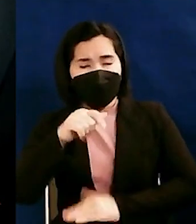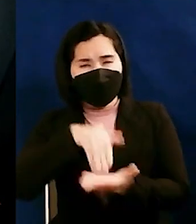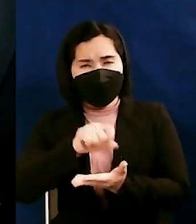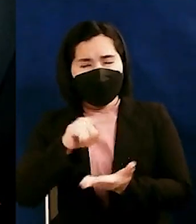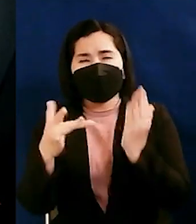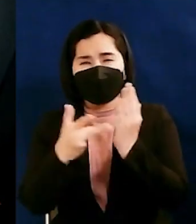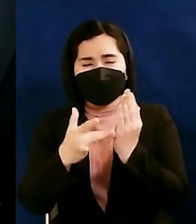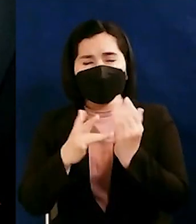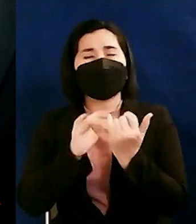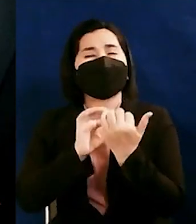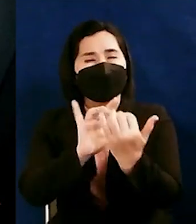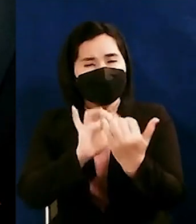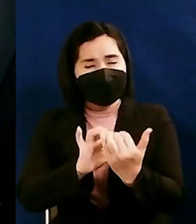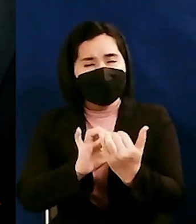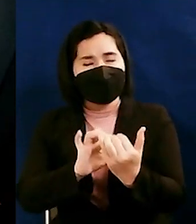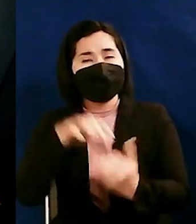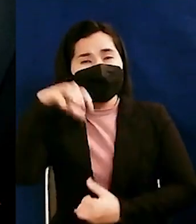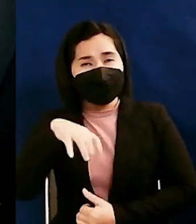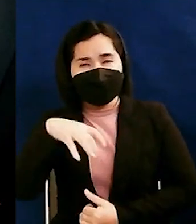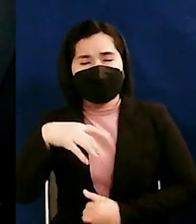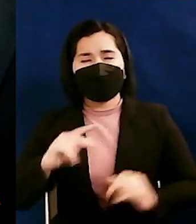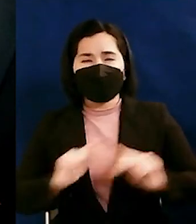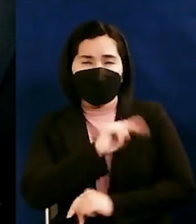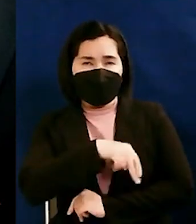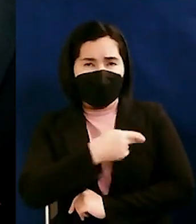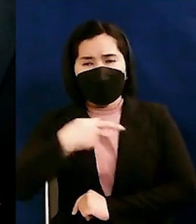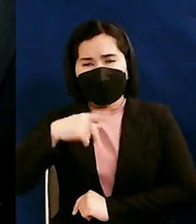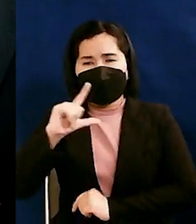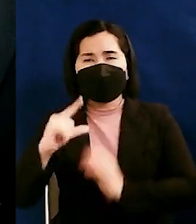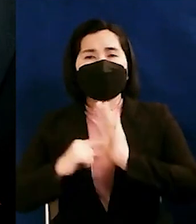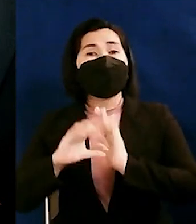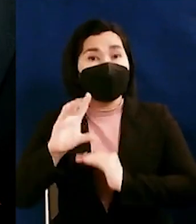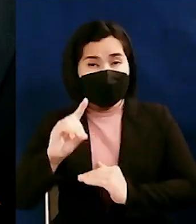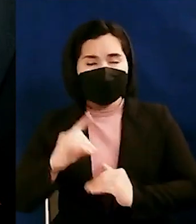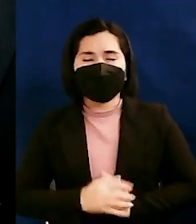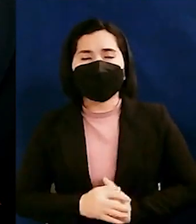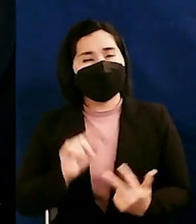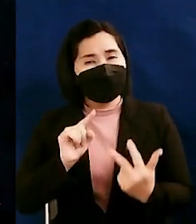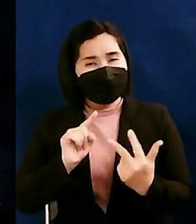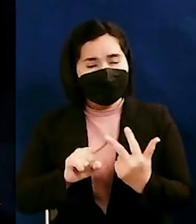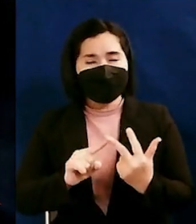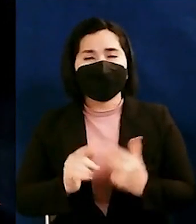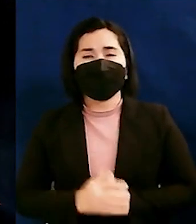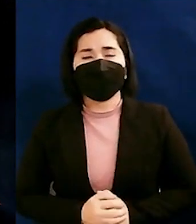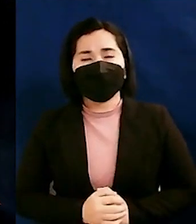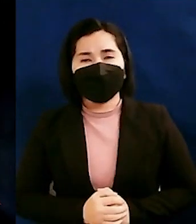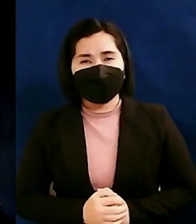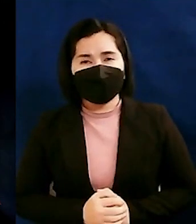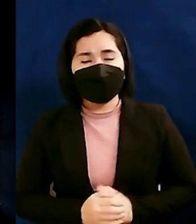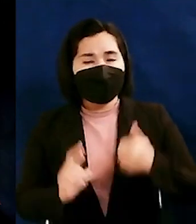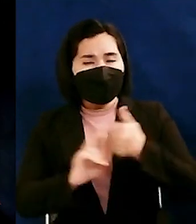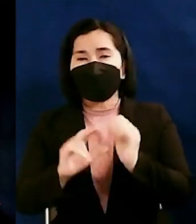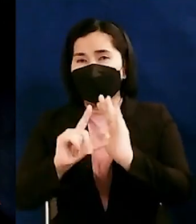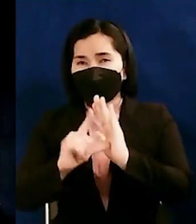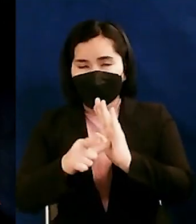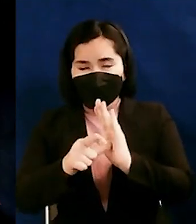เทศและการสื่อสารสำนักงานปลัดกระทรวงสาธารณสุขค่ะและนายสุทธิพงศ์วสุโสภาพลรองเล